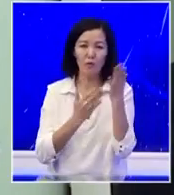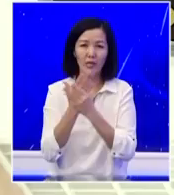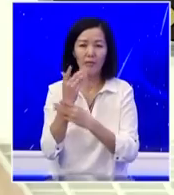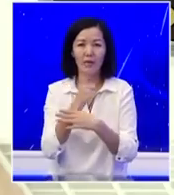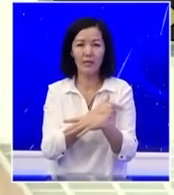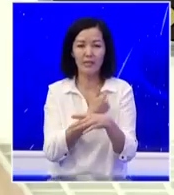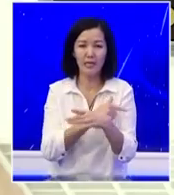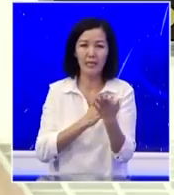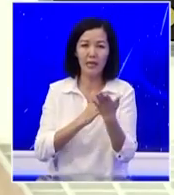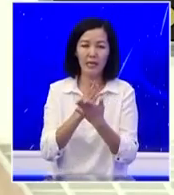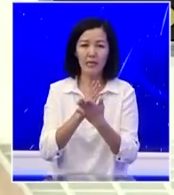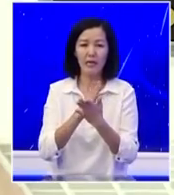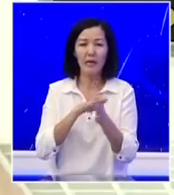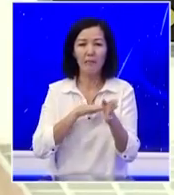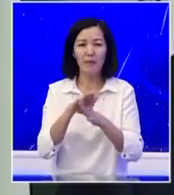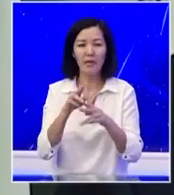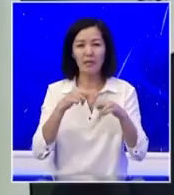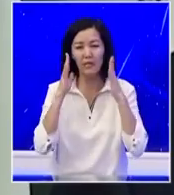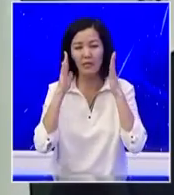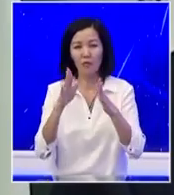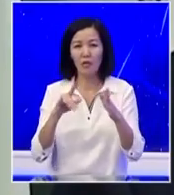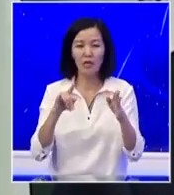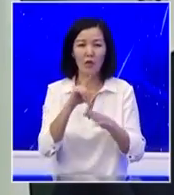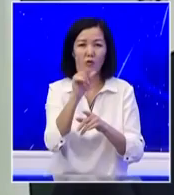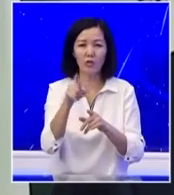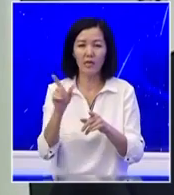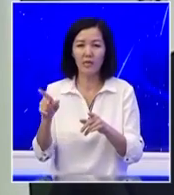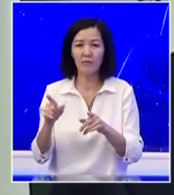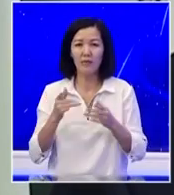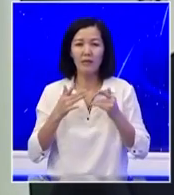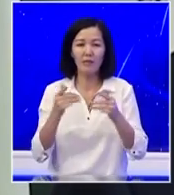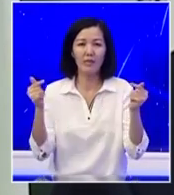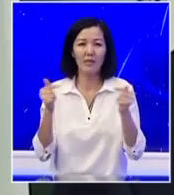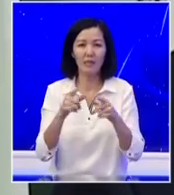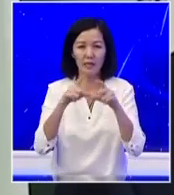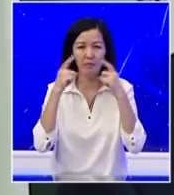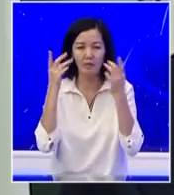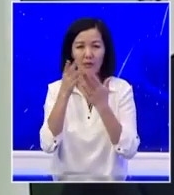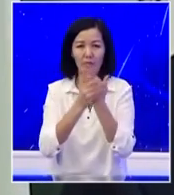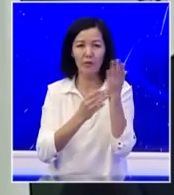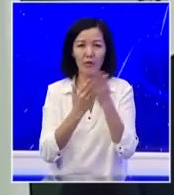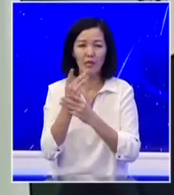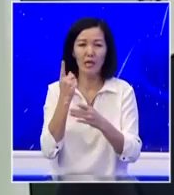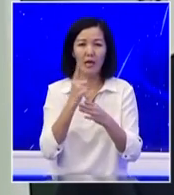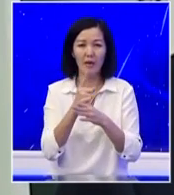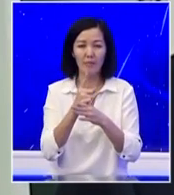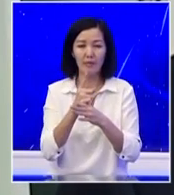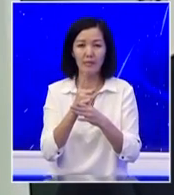санитарлық нормаларды сақтауы тиіс. Сондай-ақ жолаушылар да әуежай қызметкерлерінің талаптарына сәйкес бетпердемен қолғап киіп жүрулері